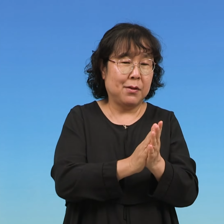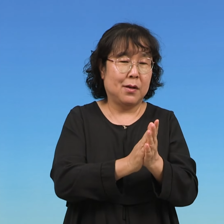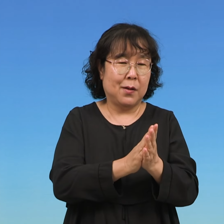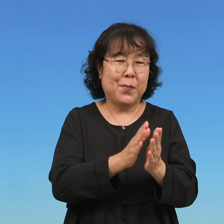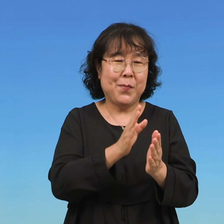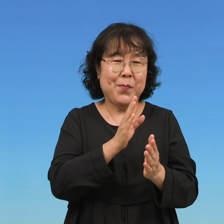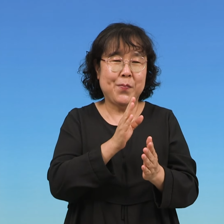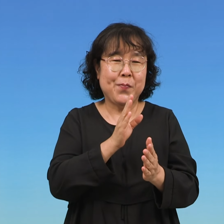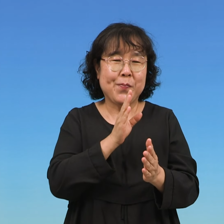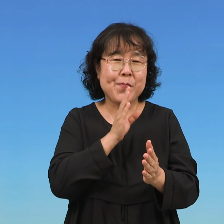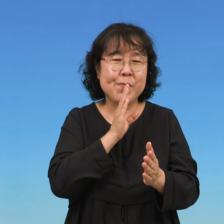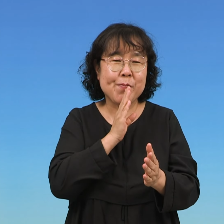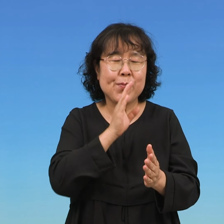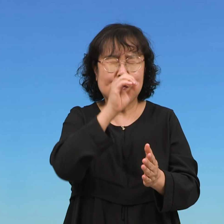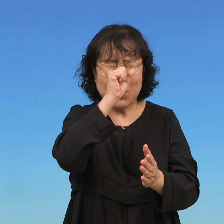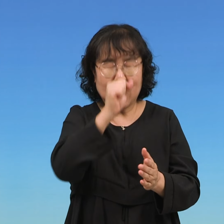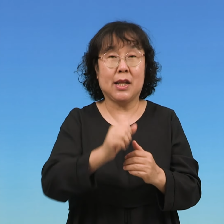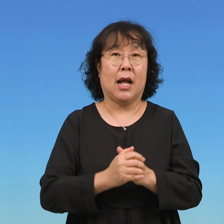선천적으로는